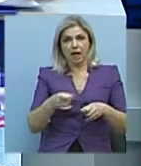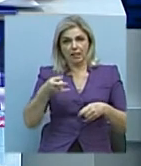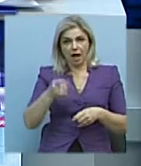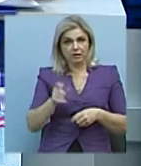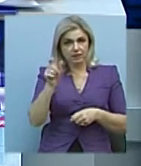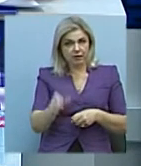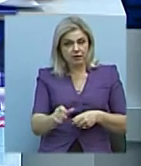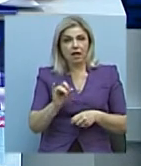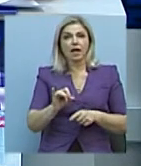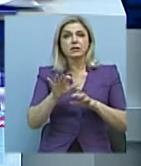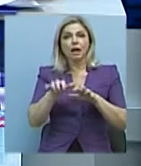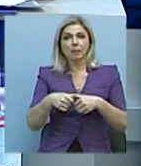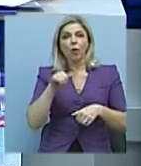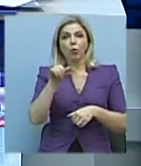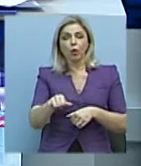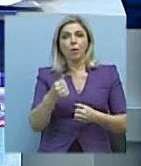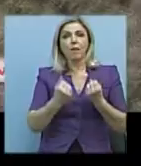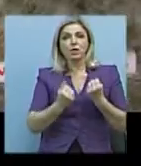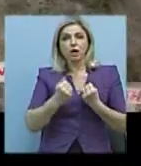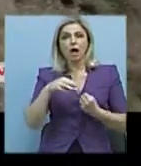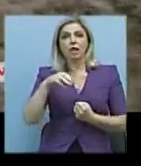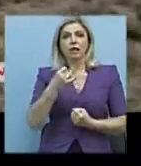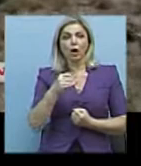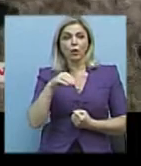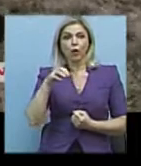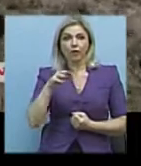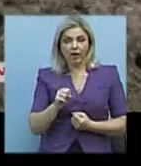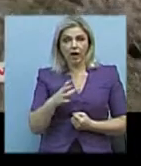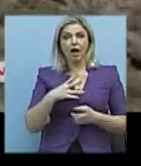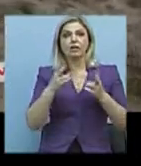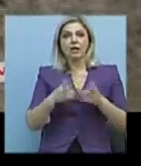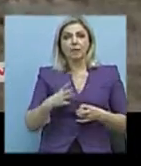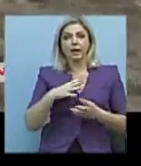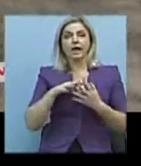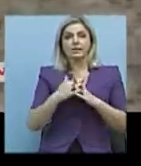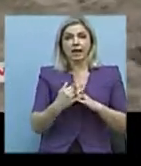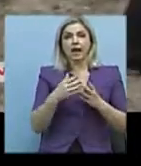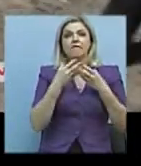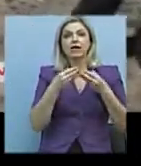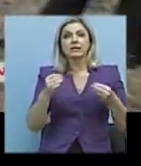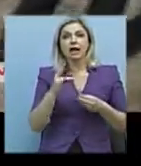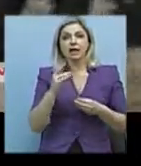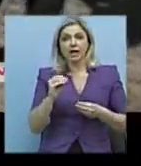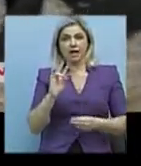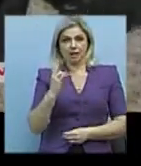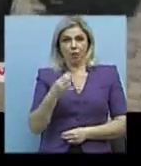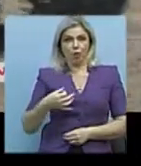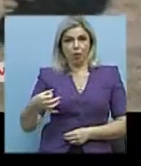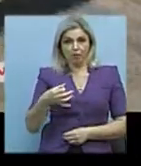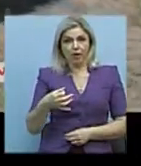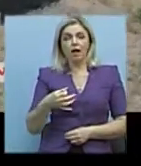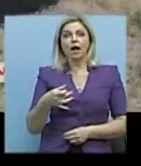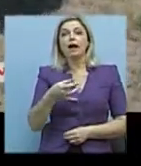і забрали у нього автомобіль «Тойота Каріна». Подія сталася у селі Весняне Миколаївського району.